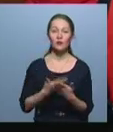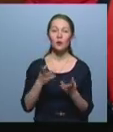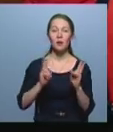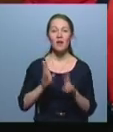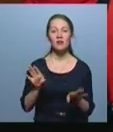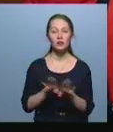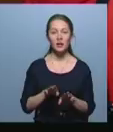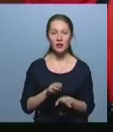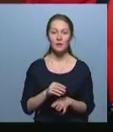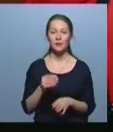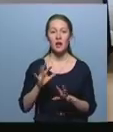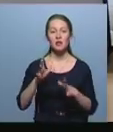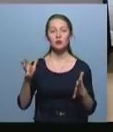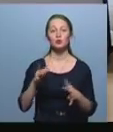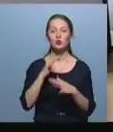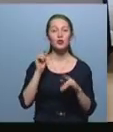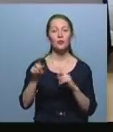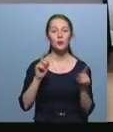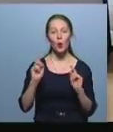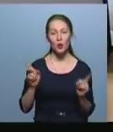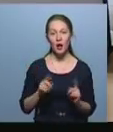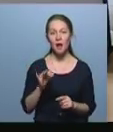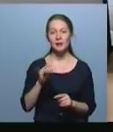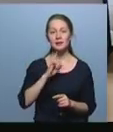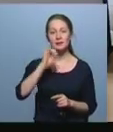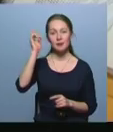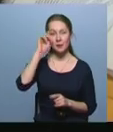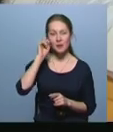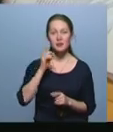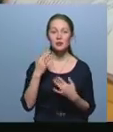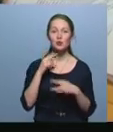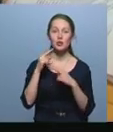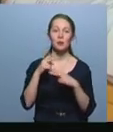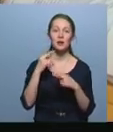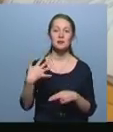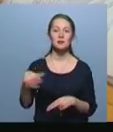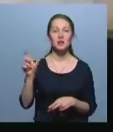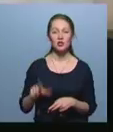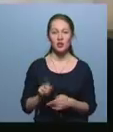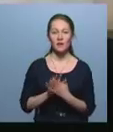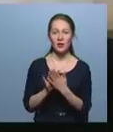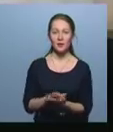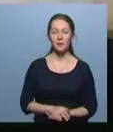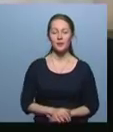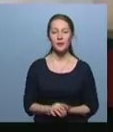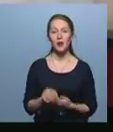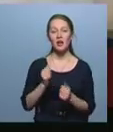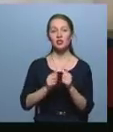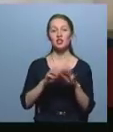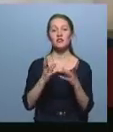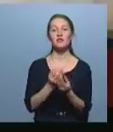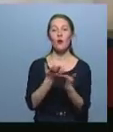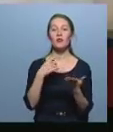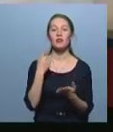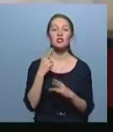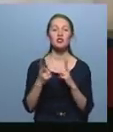поменялись. Случай не единичный, признаются специалисты. За месяц в Роспотребнадзор обратились 50 человек. Чаще всего, как вы говорите, на что